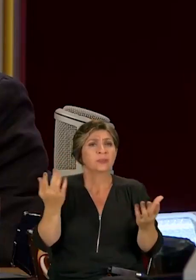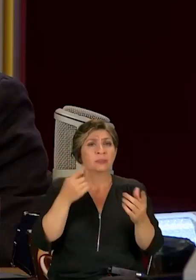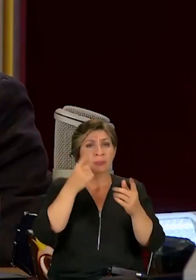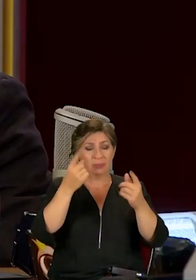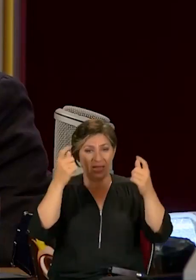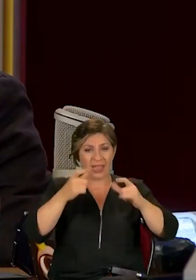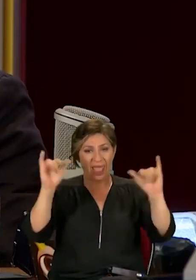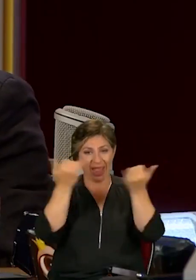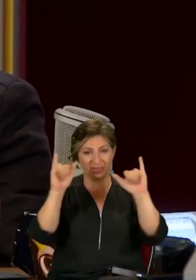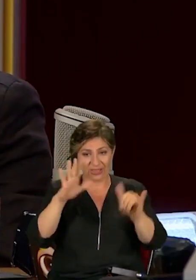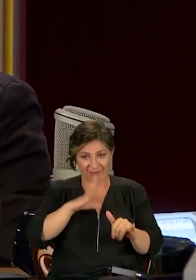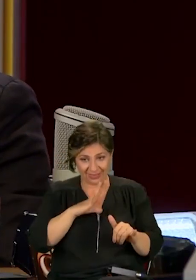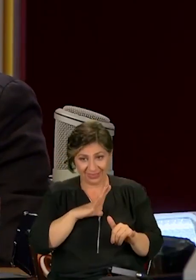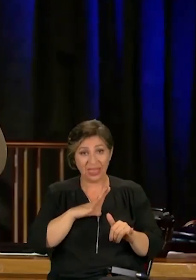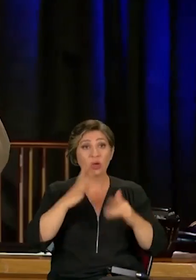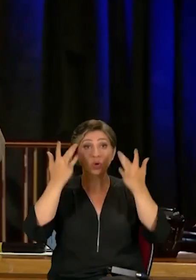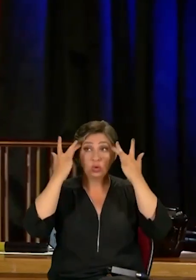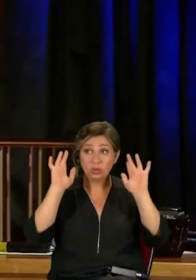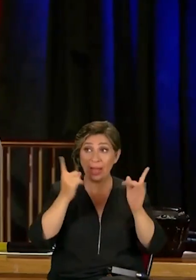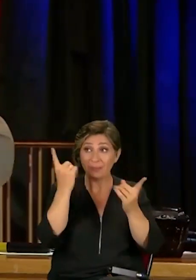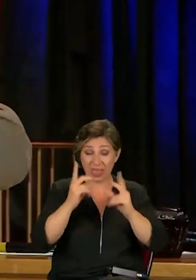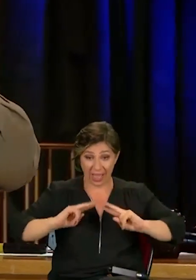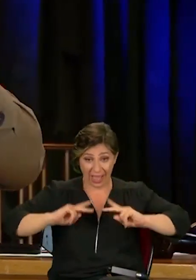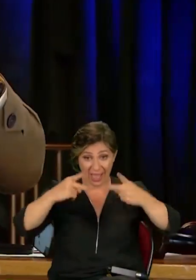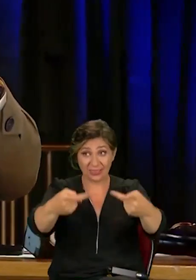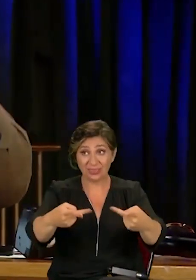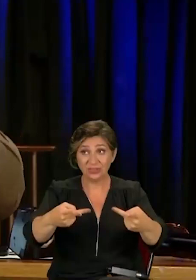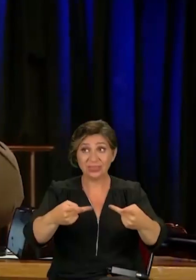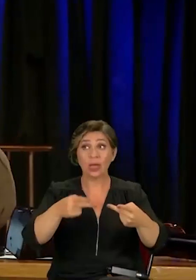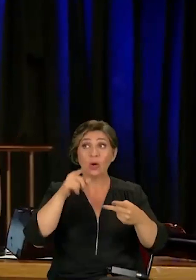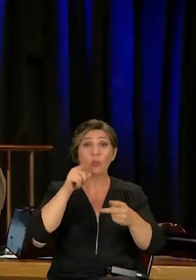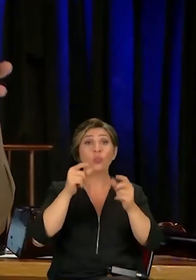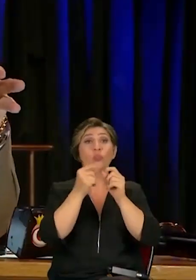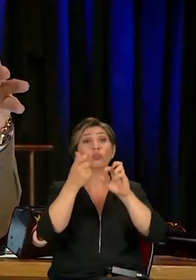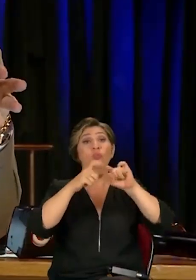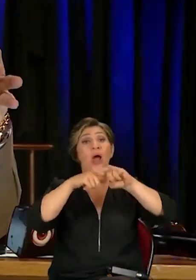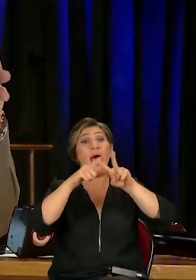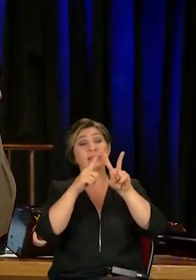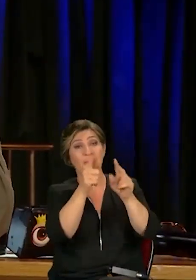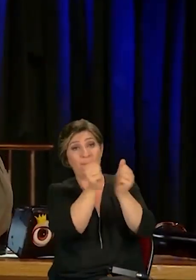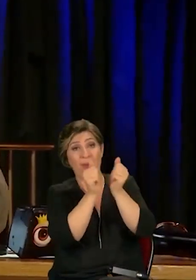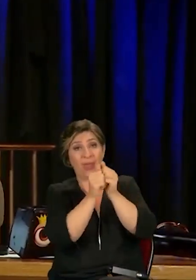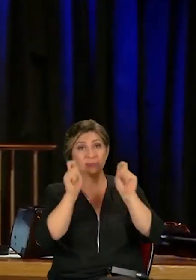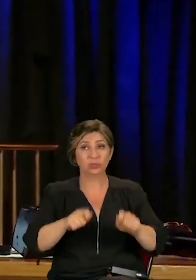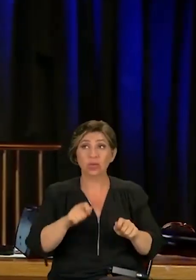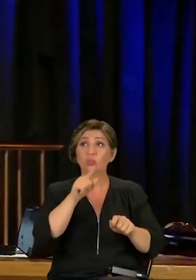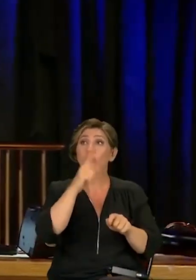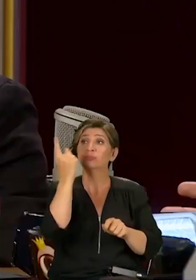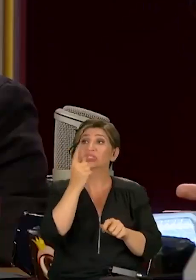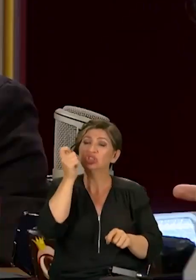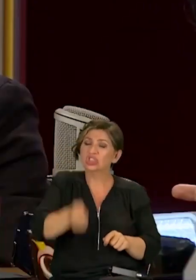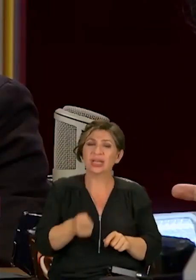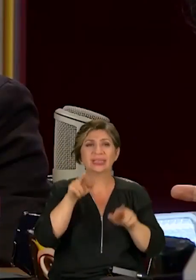Bir yerde bir eğlence yapılacaksa ve kültürel bir şey aktarılacaksa bu Burhan'la beraber yapılacak. Bu bir